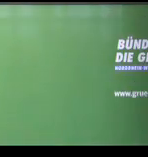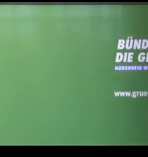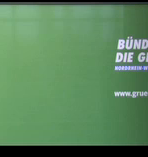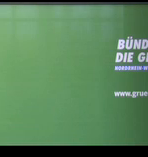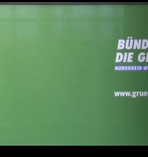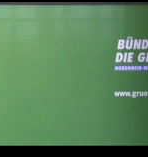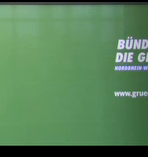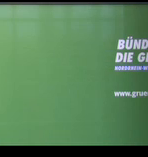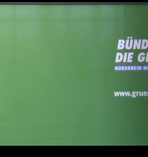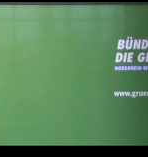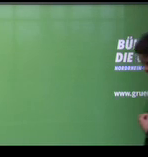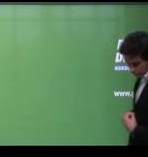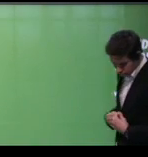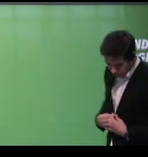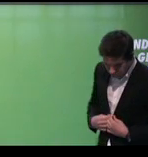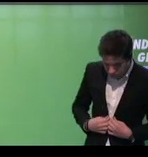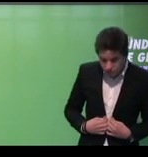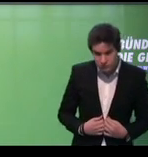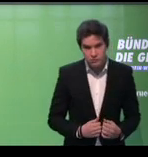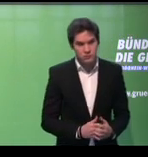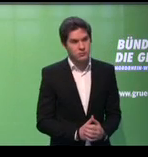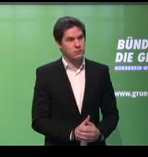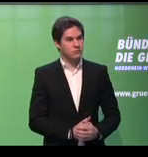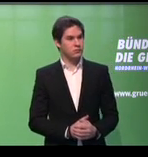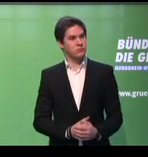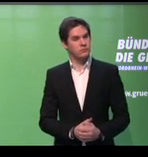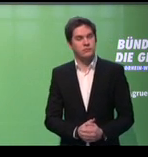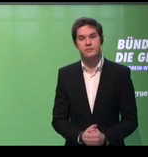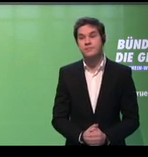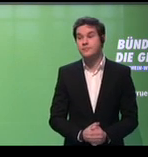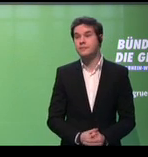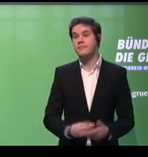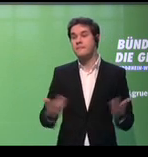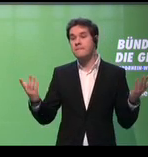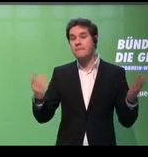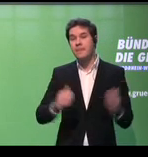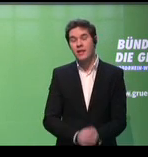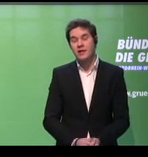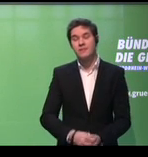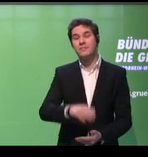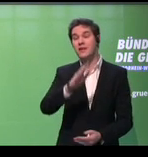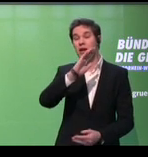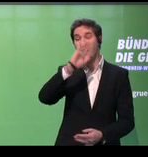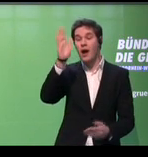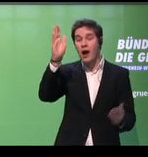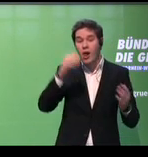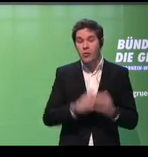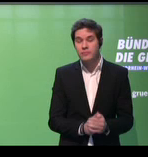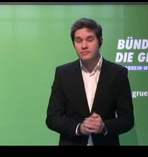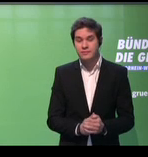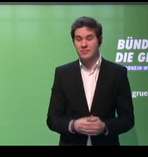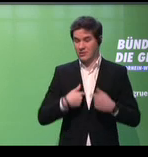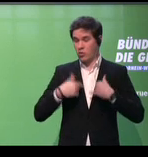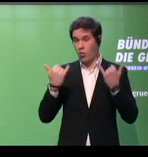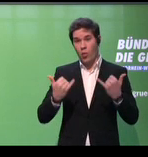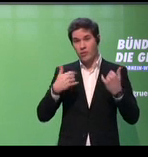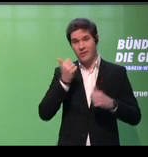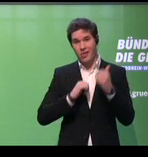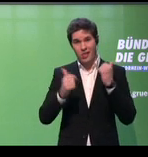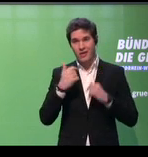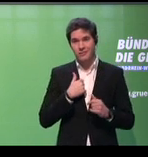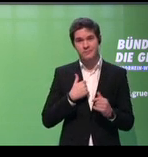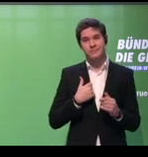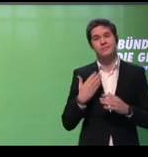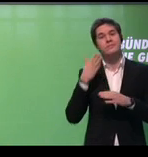Hello to everybody. Unfortunately, it's not possible for me to be here with you in Cologne, because we